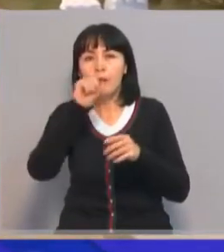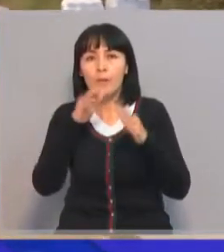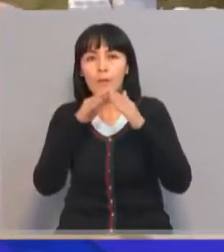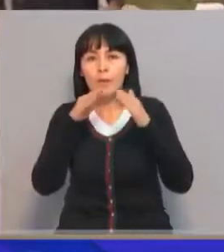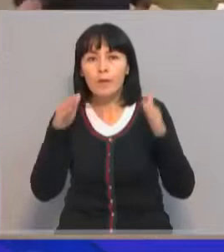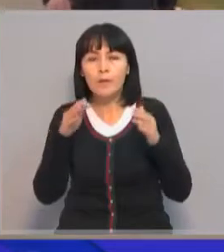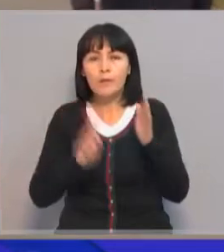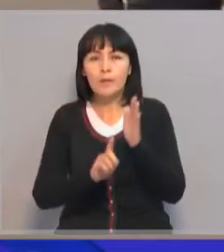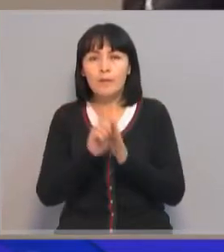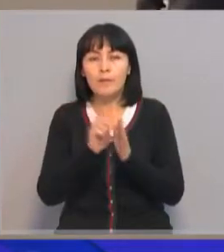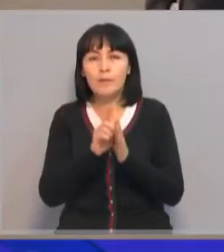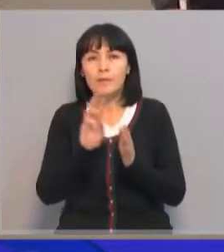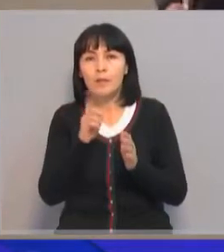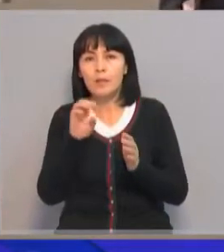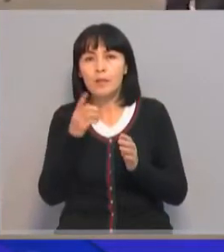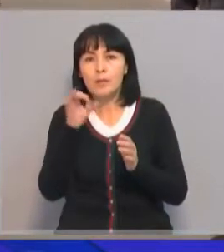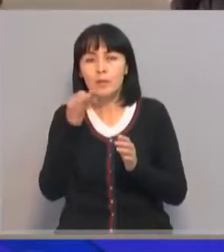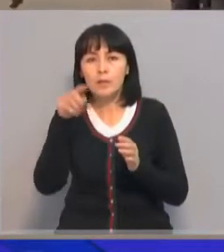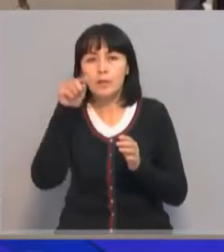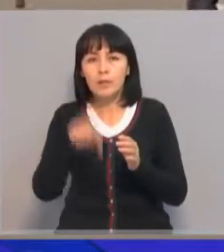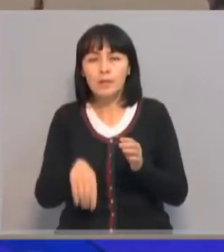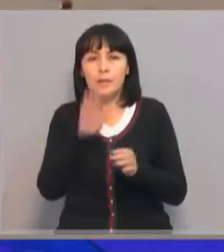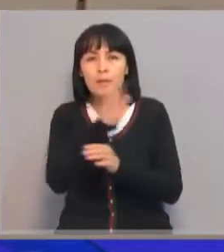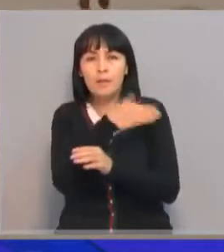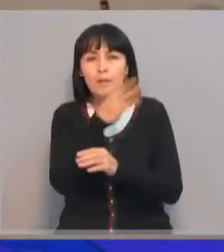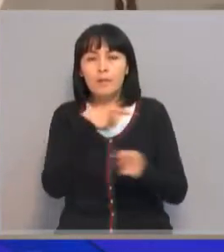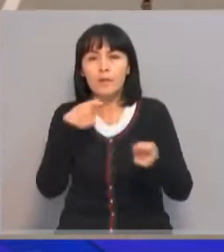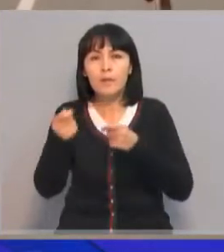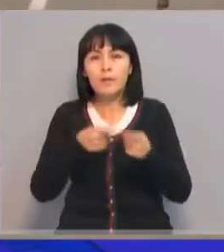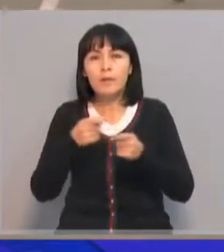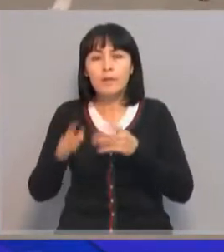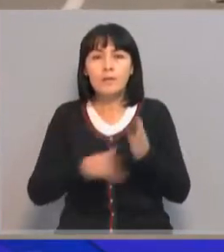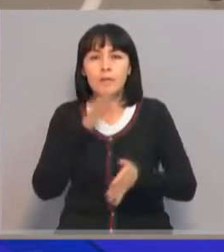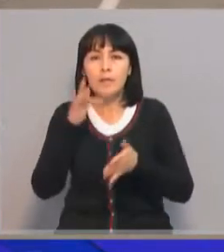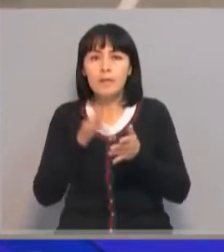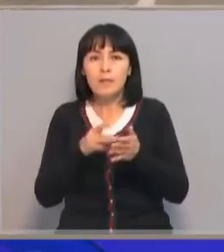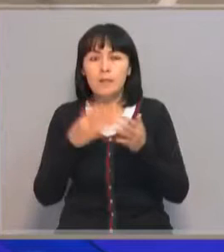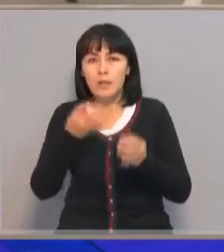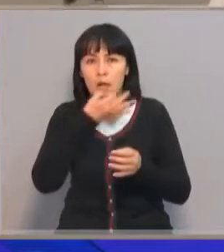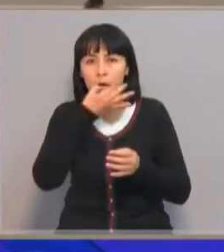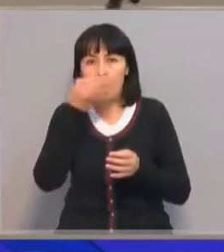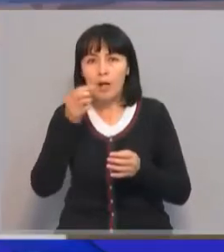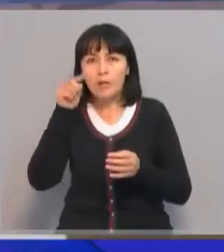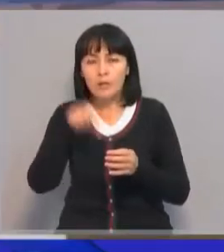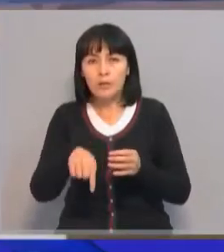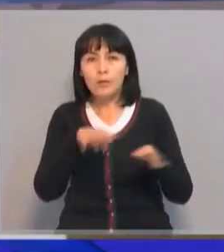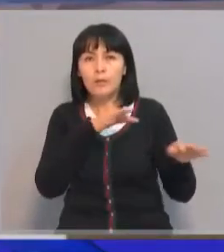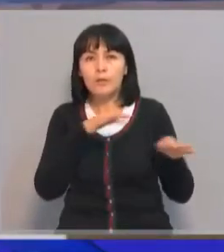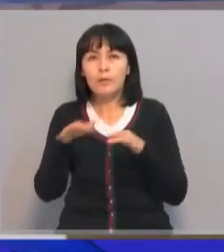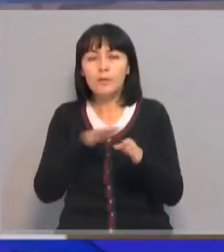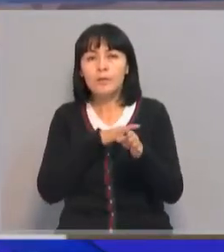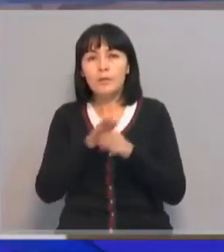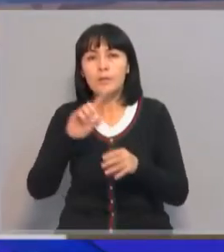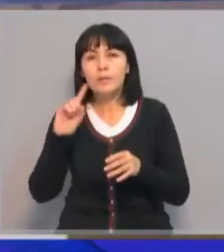Ходжахмета Ясави, караван-сарай, тематический парк, административный деловой центр. Стоит отметить, что данное мероприятие